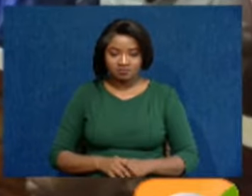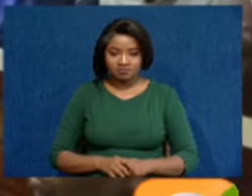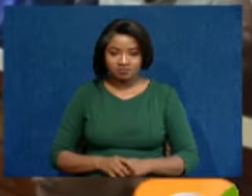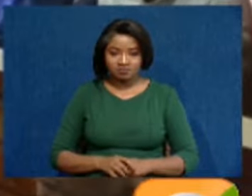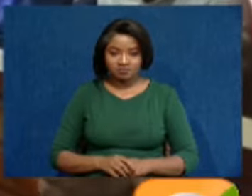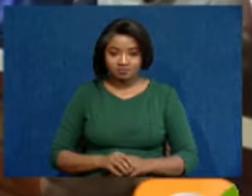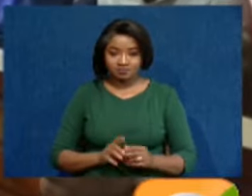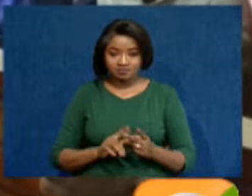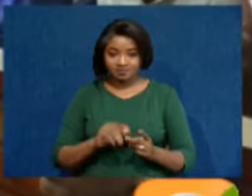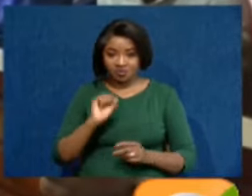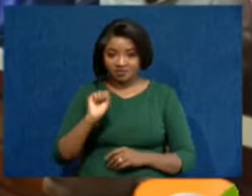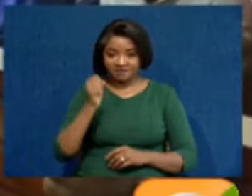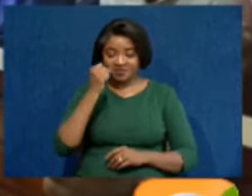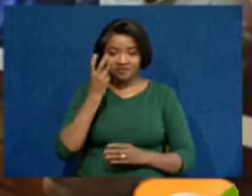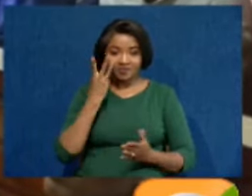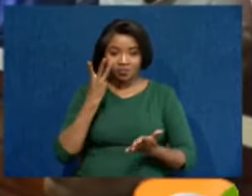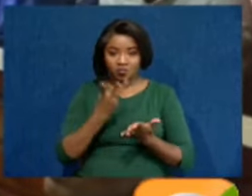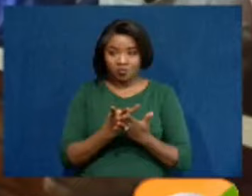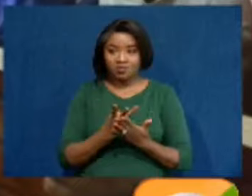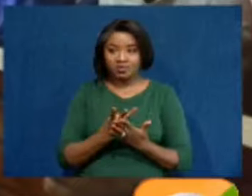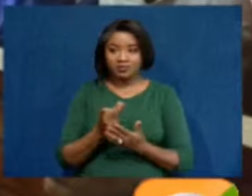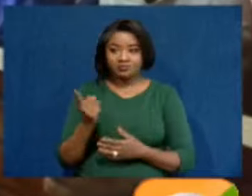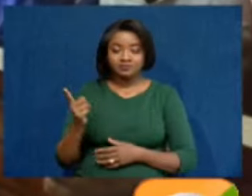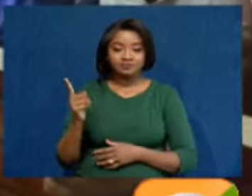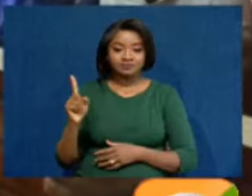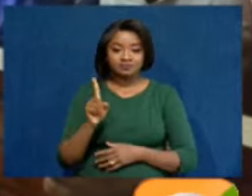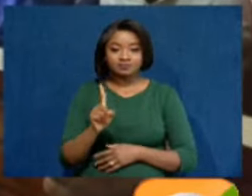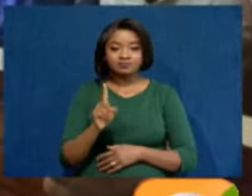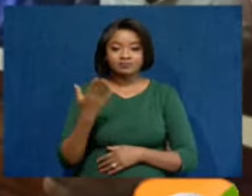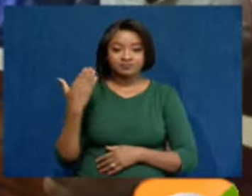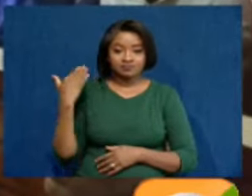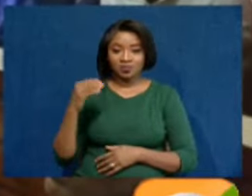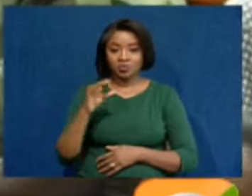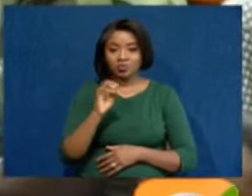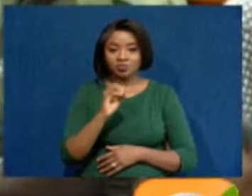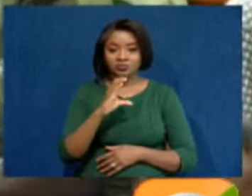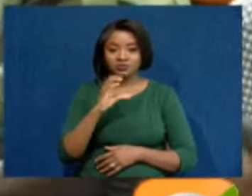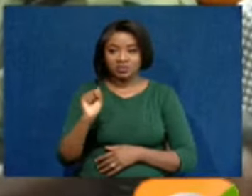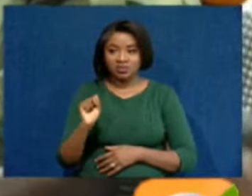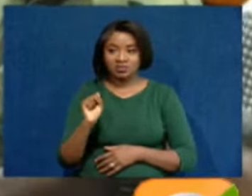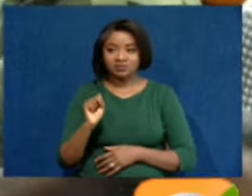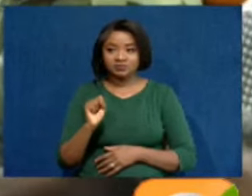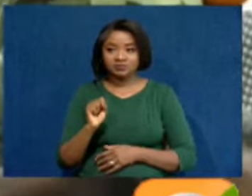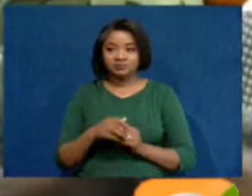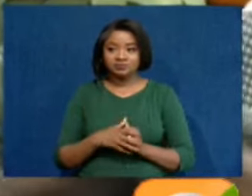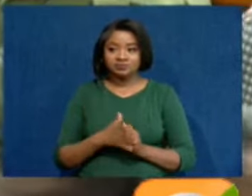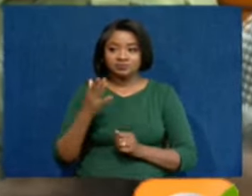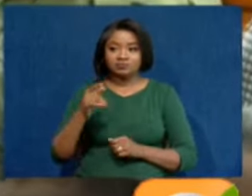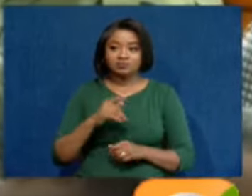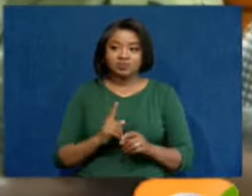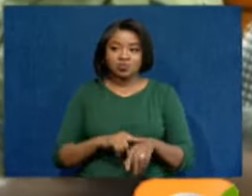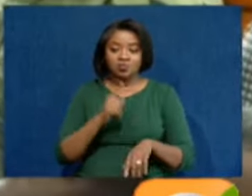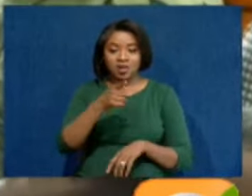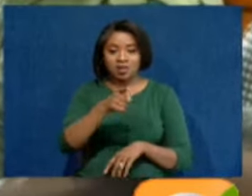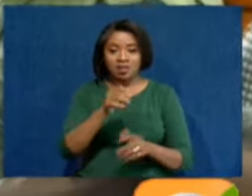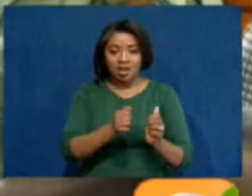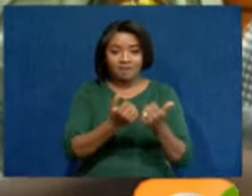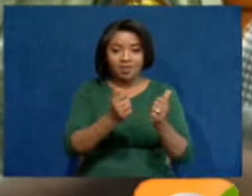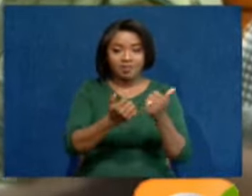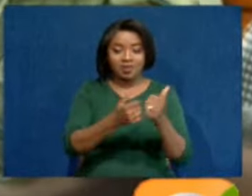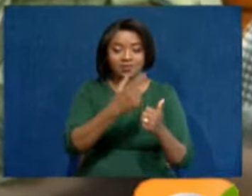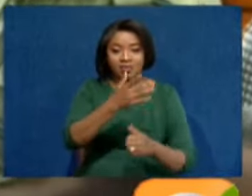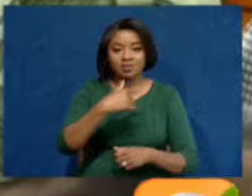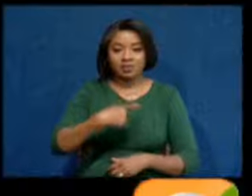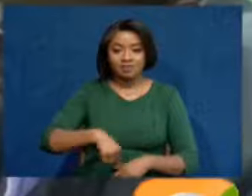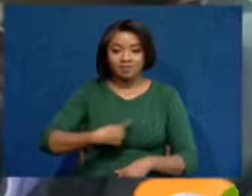Shahidi wa tano kuingia kizibani alikuwa ni aliyekuwa OCS wa kituo cha Langobaya wakati wa matukio ya Shakahola, ambaye